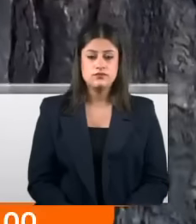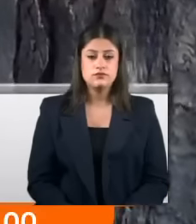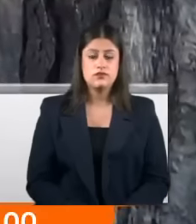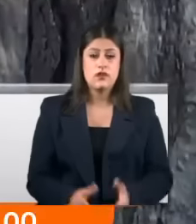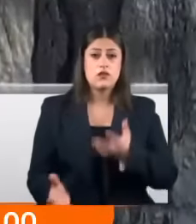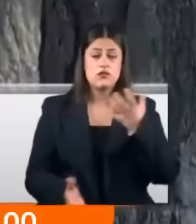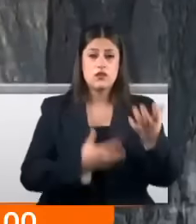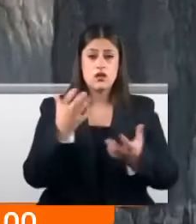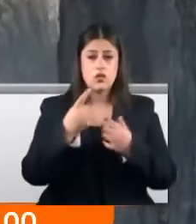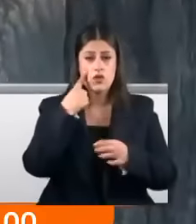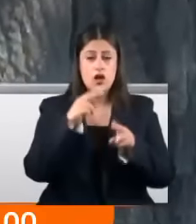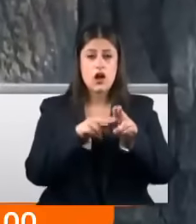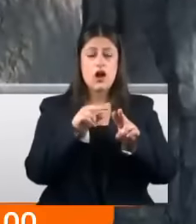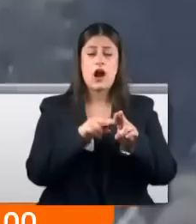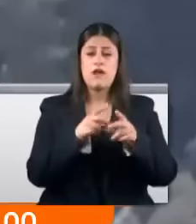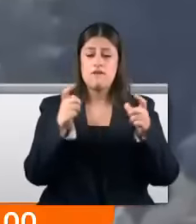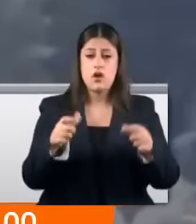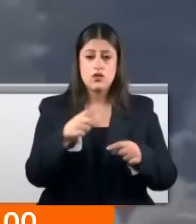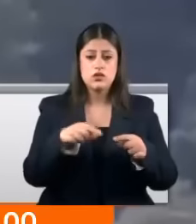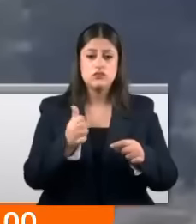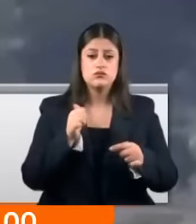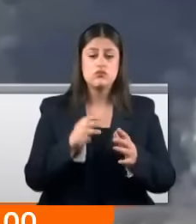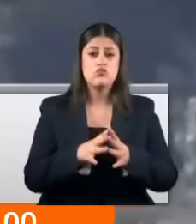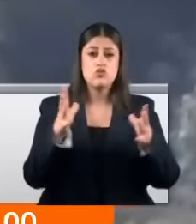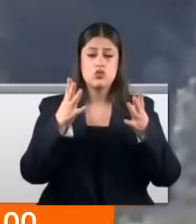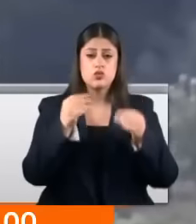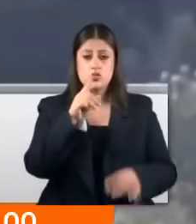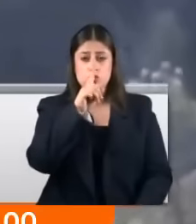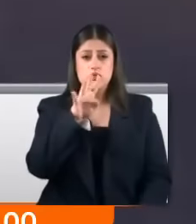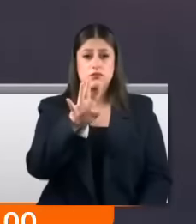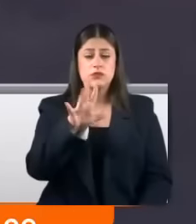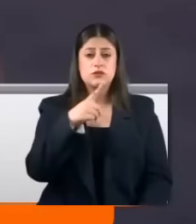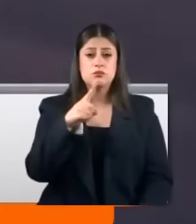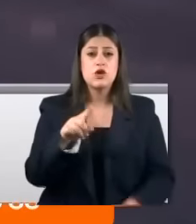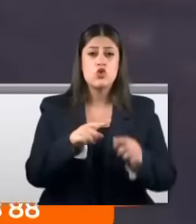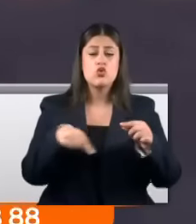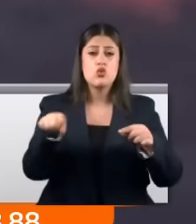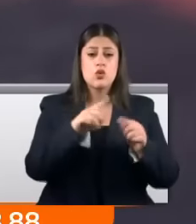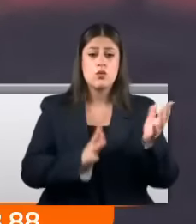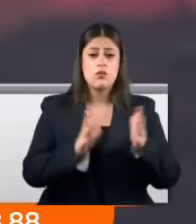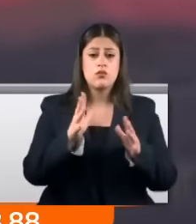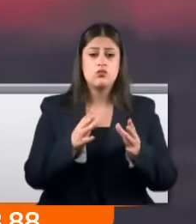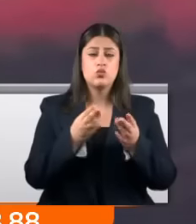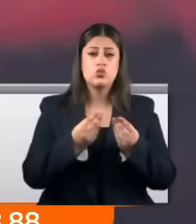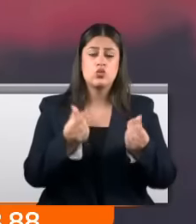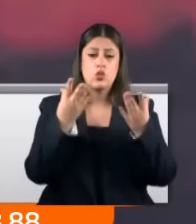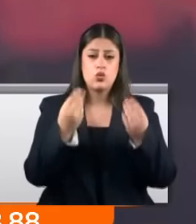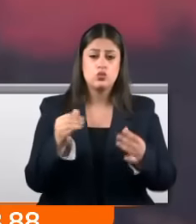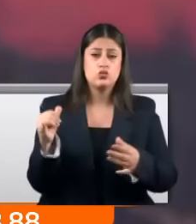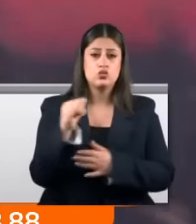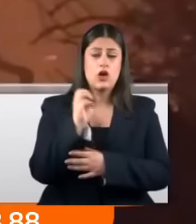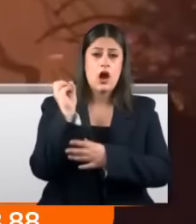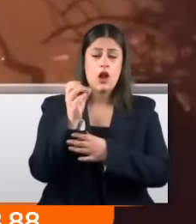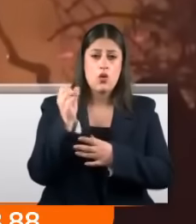Yangın sezonu Kaliforniya'daki etkisini her geçen gün arttırıyor. 145 bin dönüm arazi kül oldu. Uçaklar, helikopterler, yer